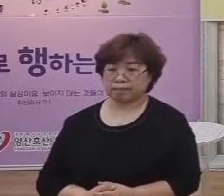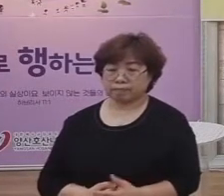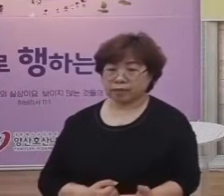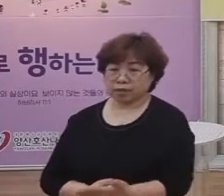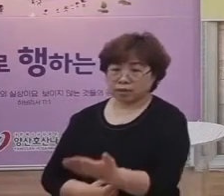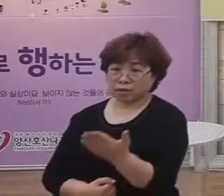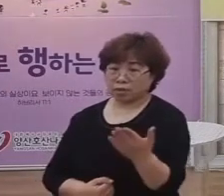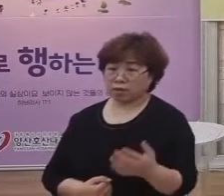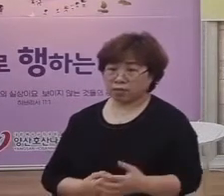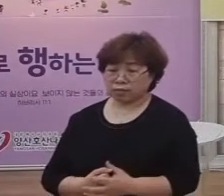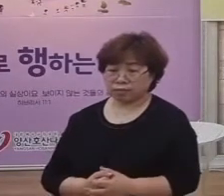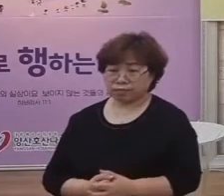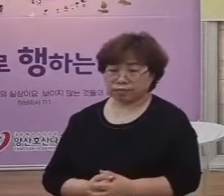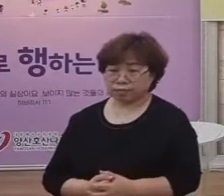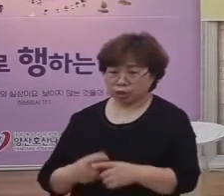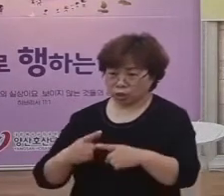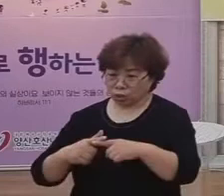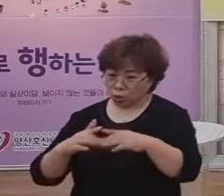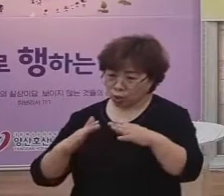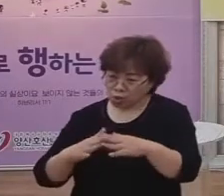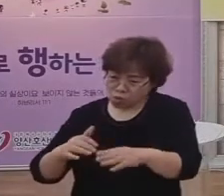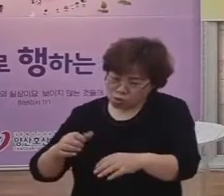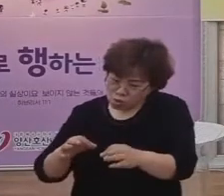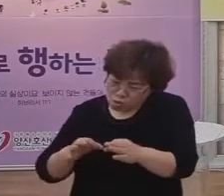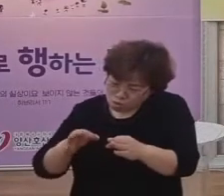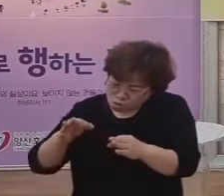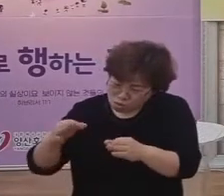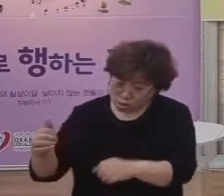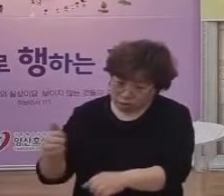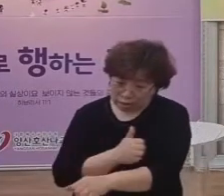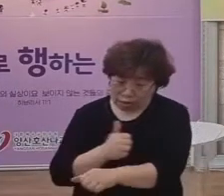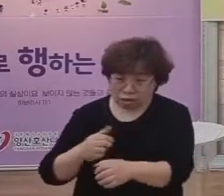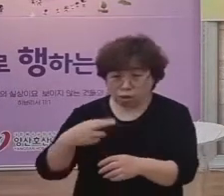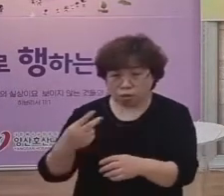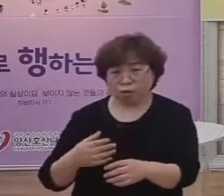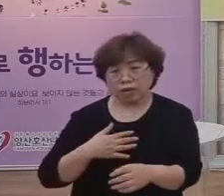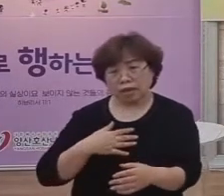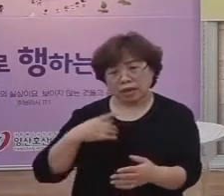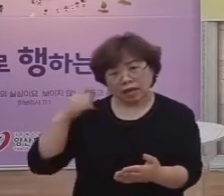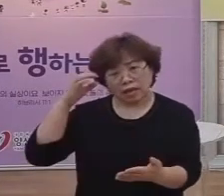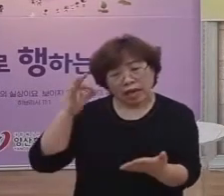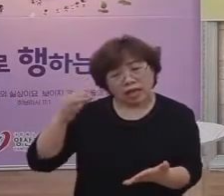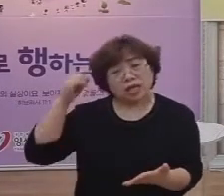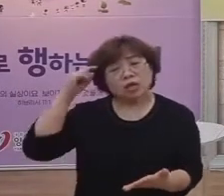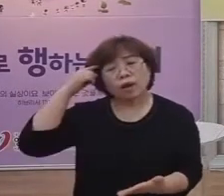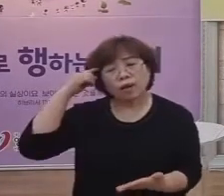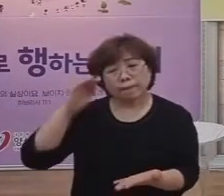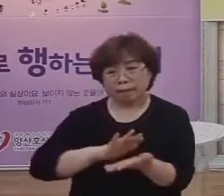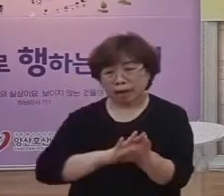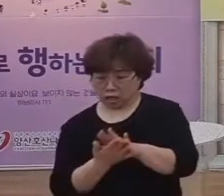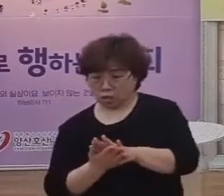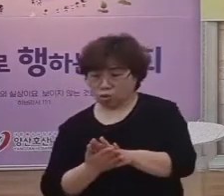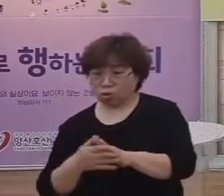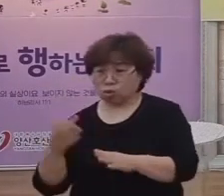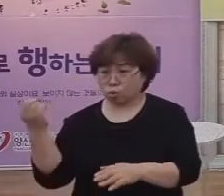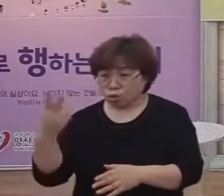여러분 우리가 아무리 교회를 오래 다녀도 내 가치관이 바뀌고